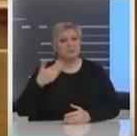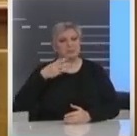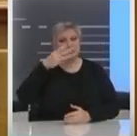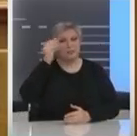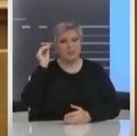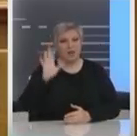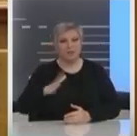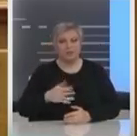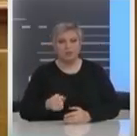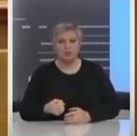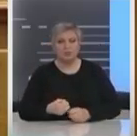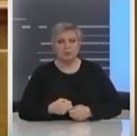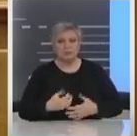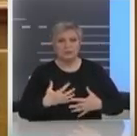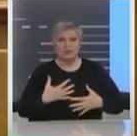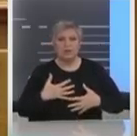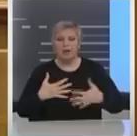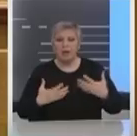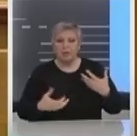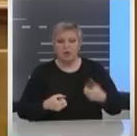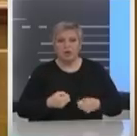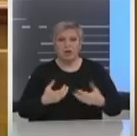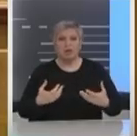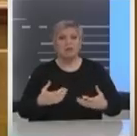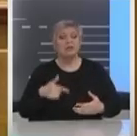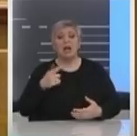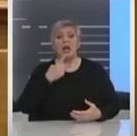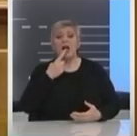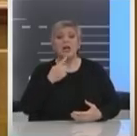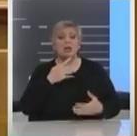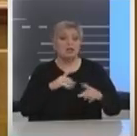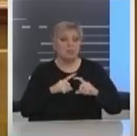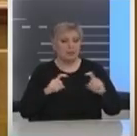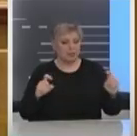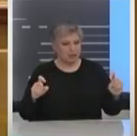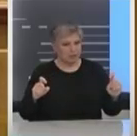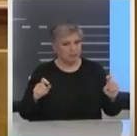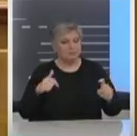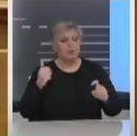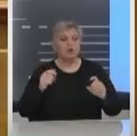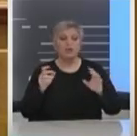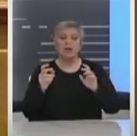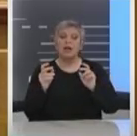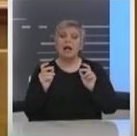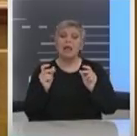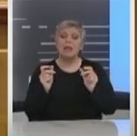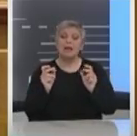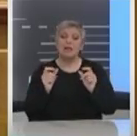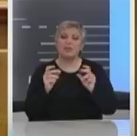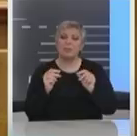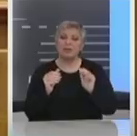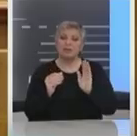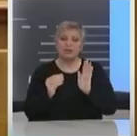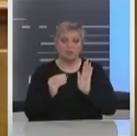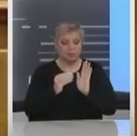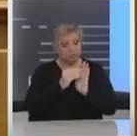Τσίπρας υπερασπίστηκε την επιχειρηματολογία ότι οι ρυθμίσεις όλες τις οποίες φέρνει